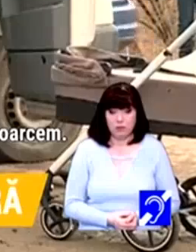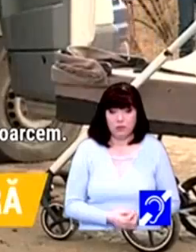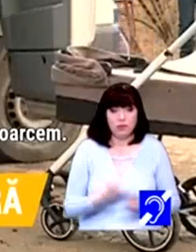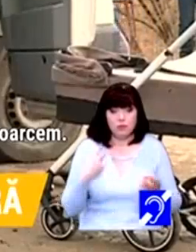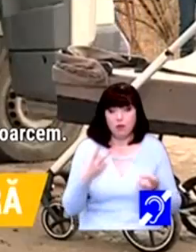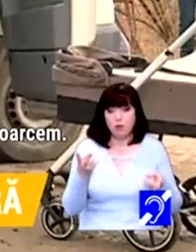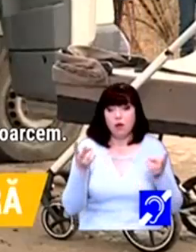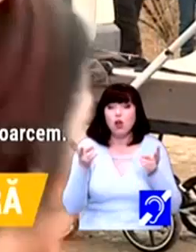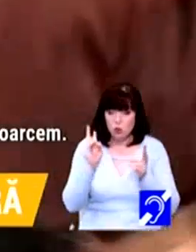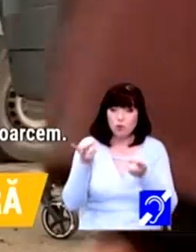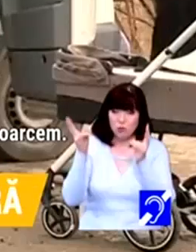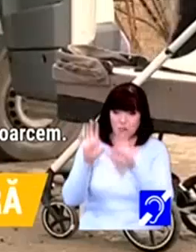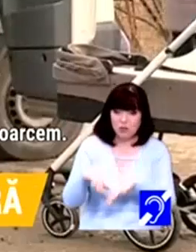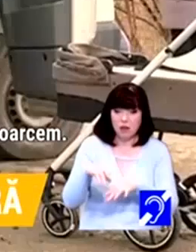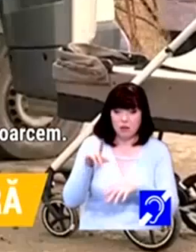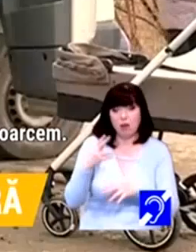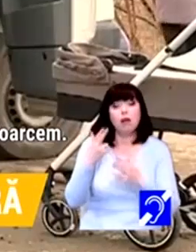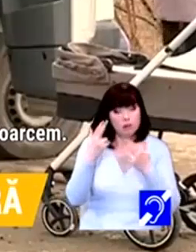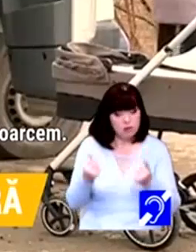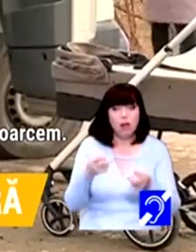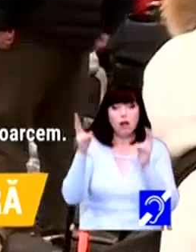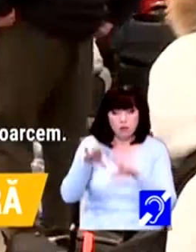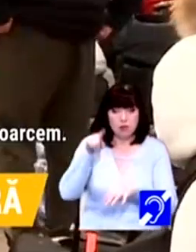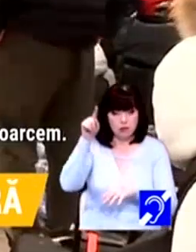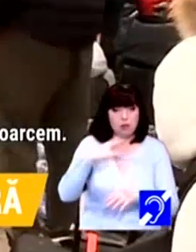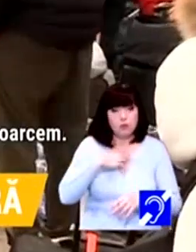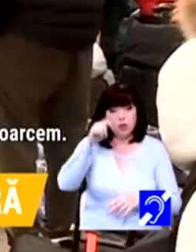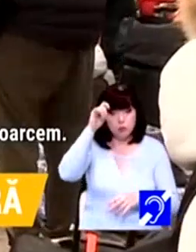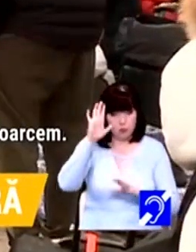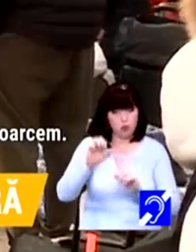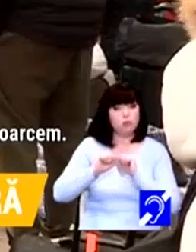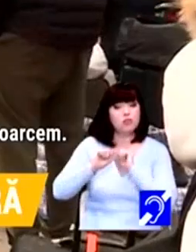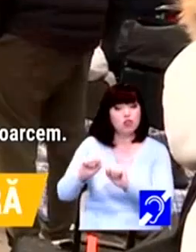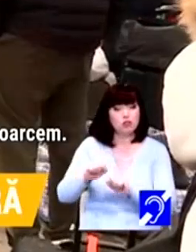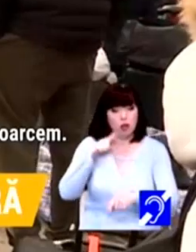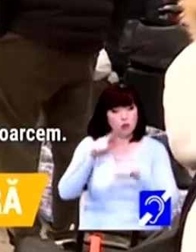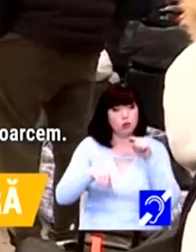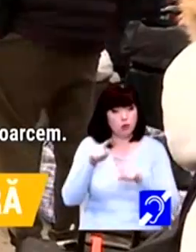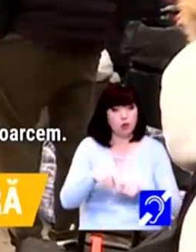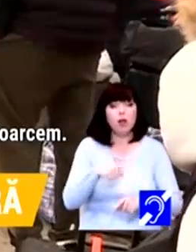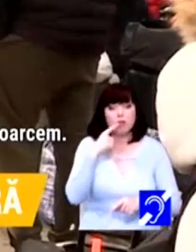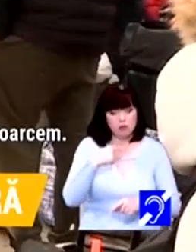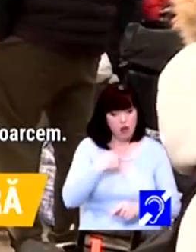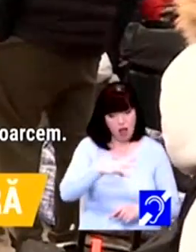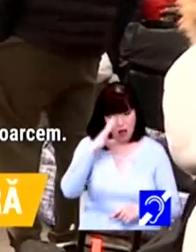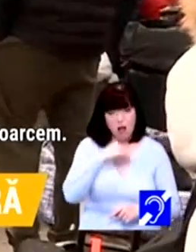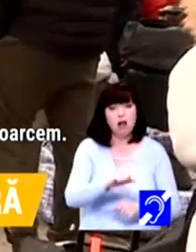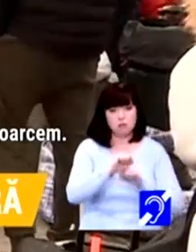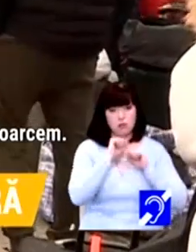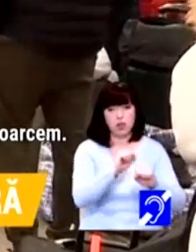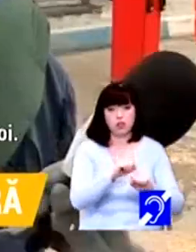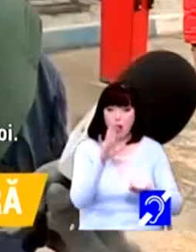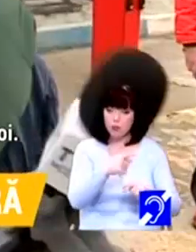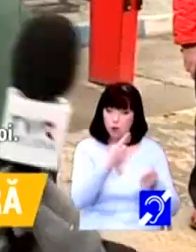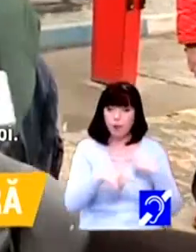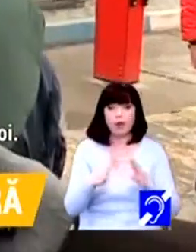Остался кто-то в Украине, да, рос? Мужчины наши остались, да, буду защищать, если что. Сказали отстоят, а потом, чтобы мы